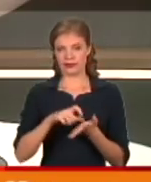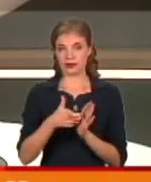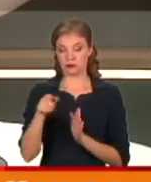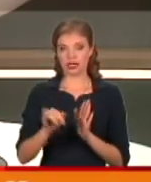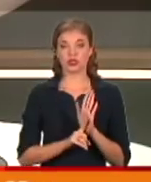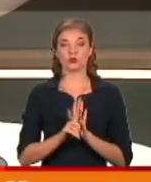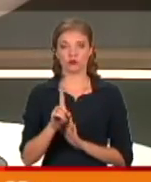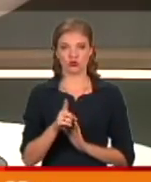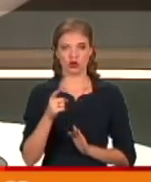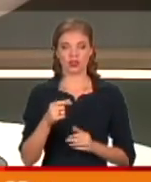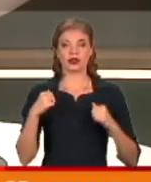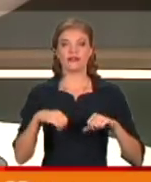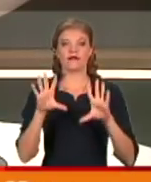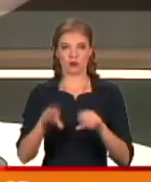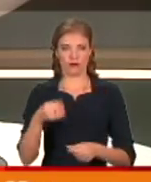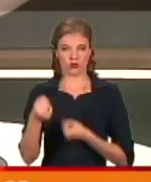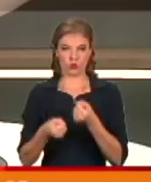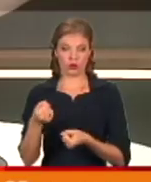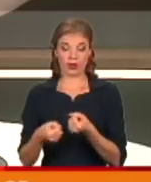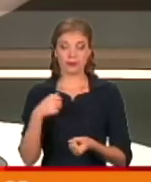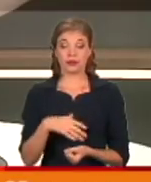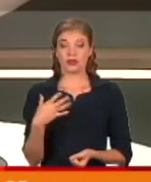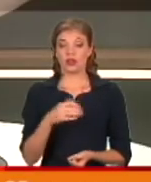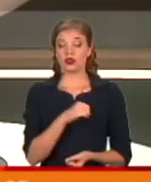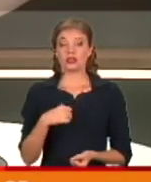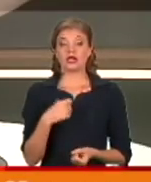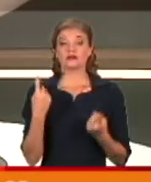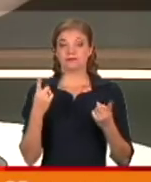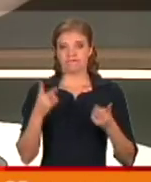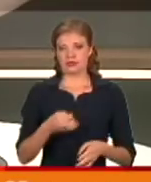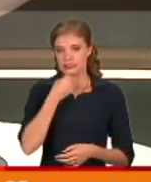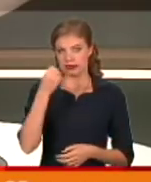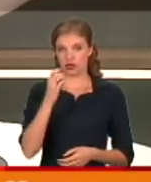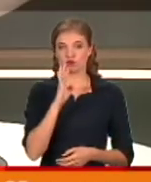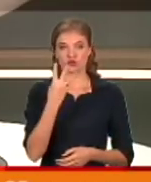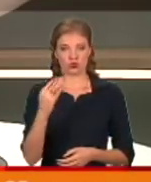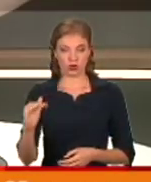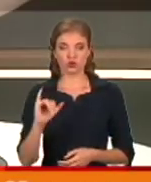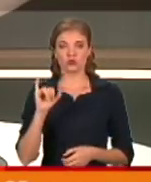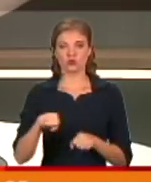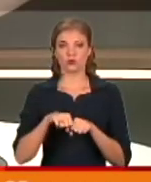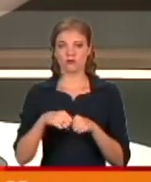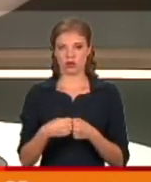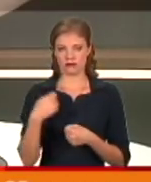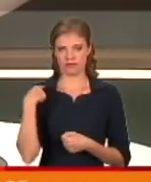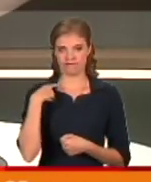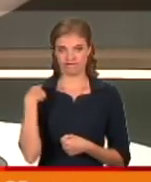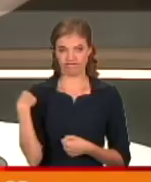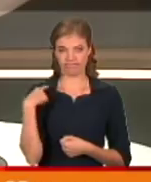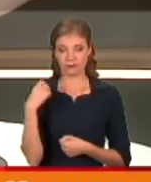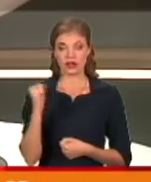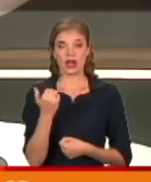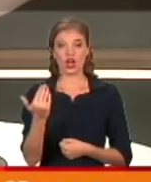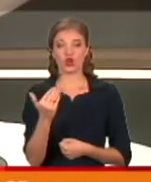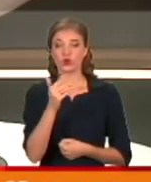кімнаті, і почав вгамовувати їх кулаками. Найбільше дісталося старшому, 4-річному. У нього переламана ключиця, а